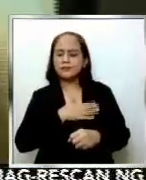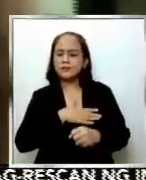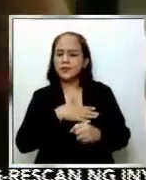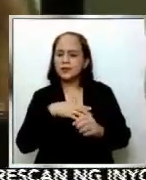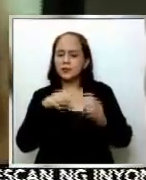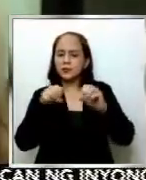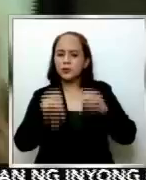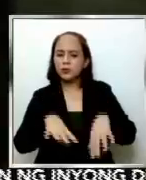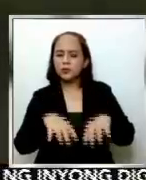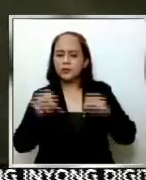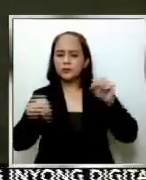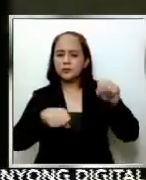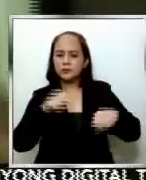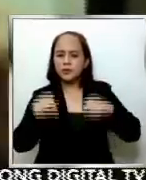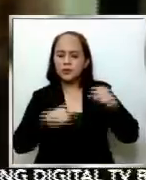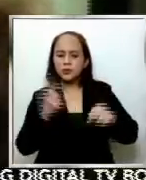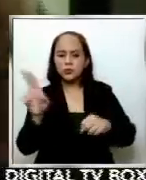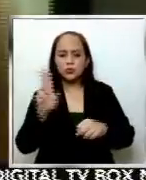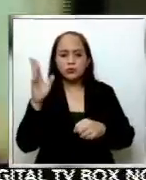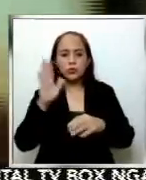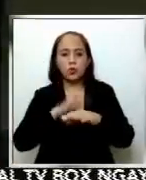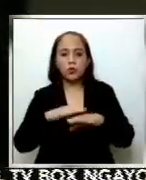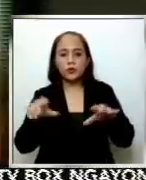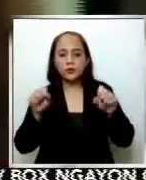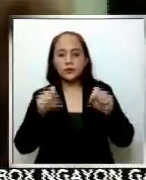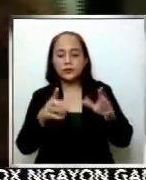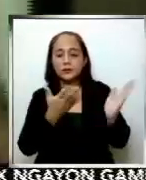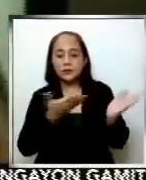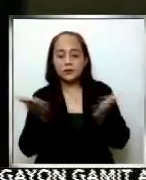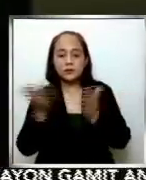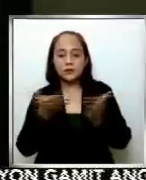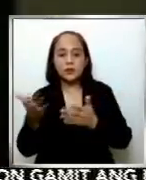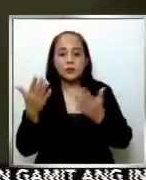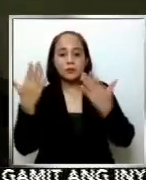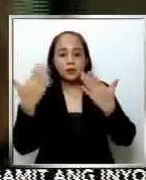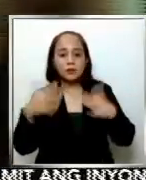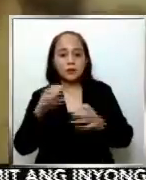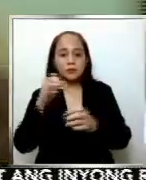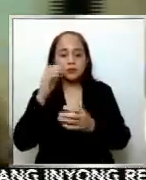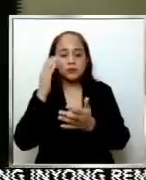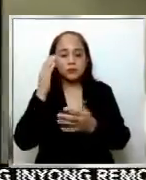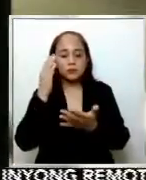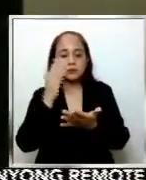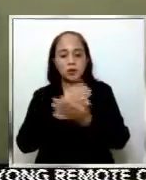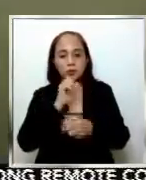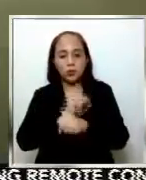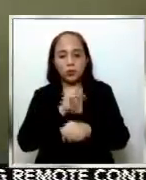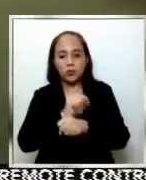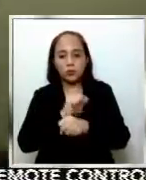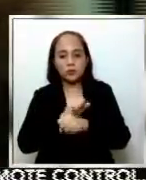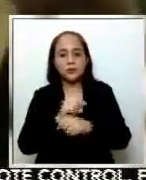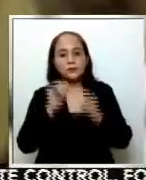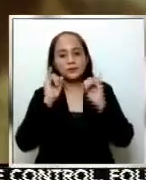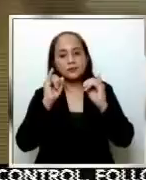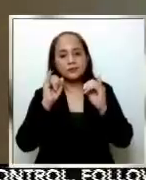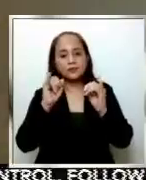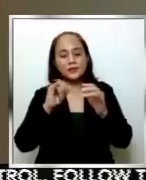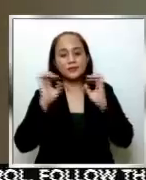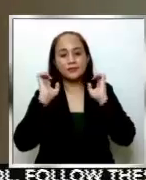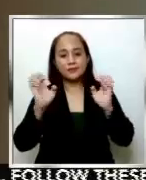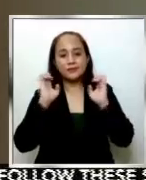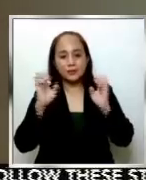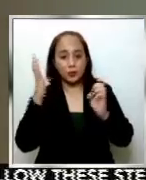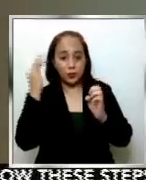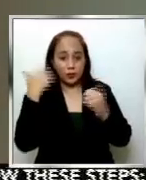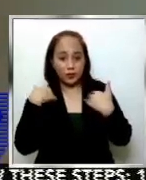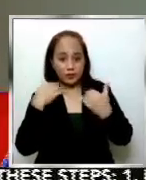na gamit niya sa online selling at delivery matapos matigil ang trabaho bilang Zumba instructor dahil sa pandemya. Opo